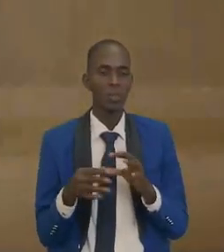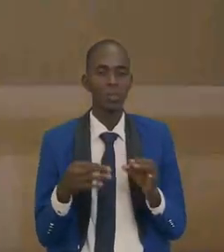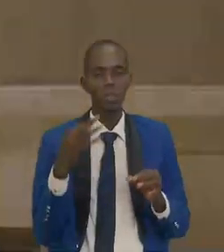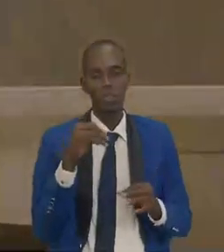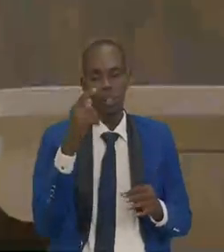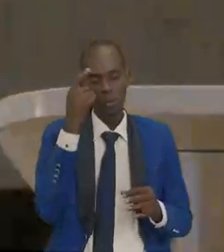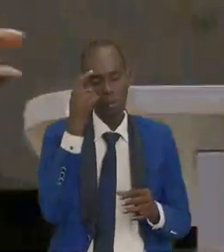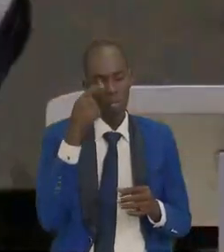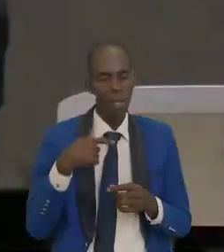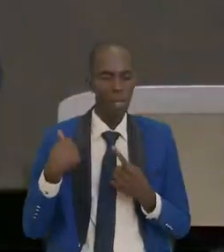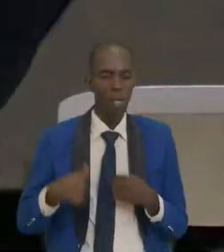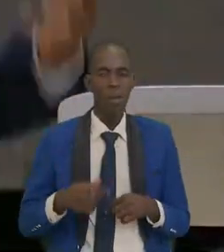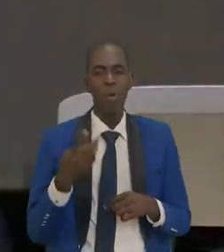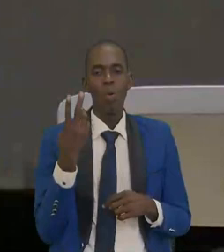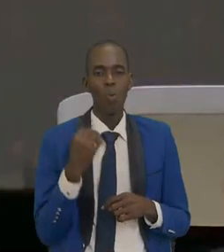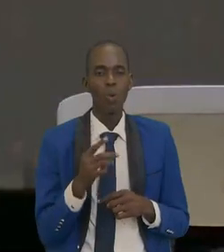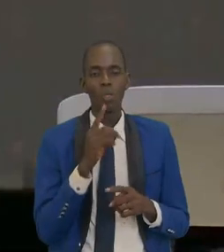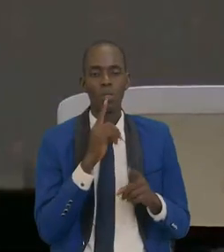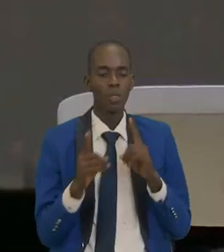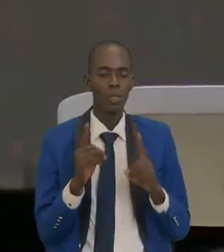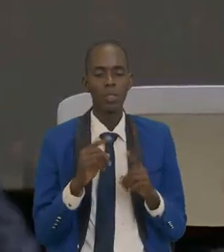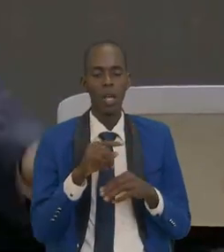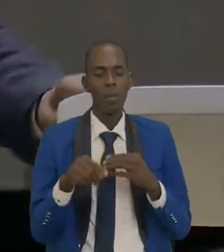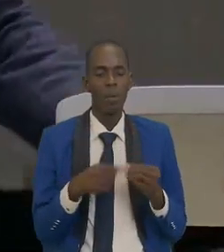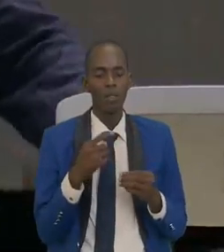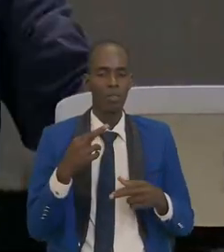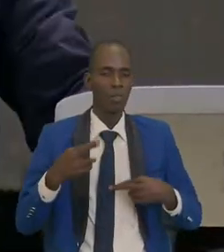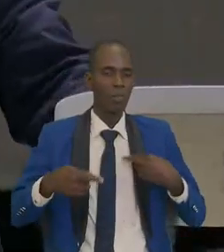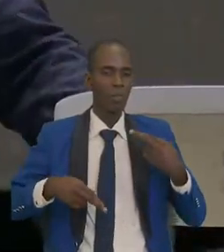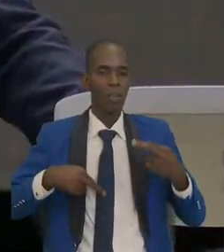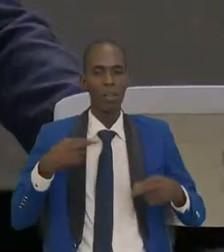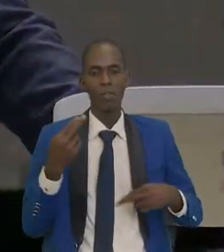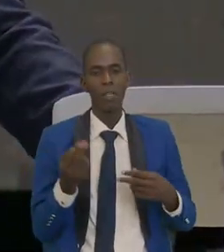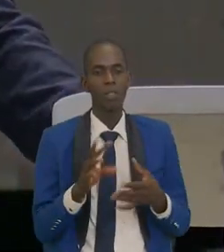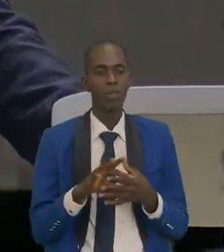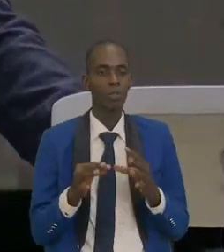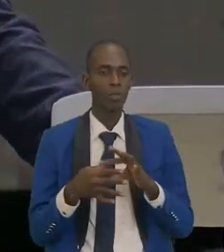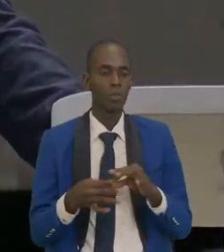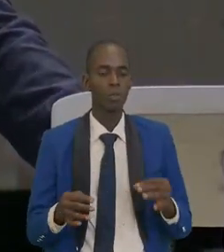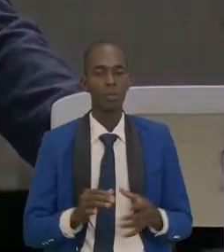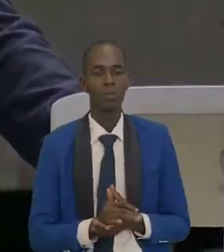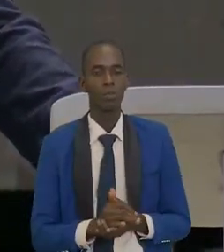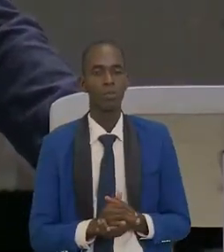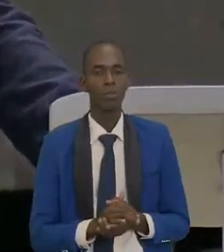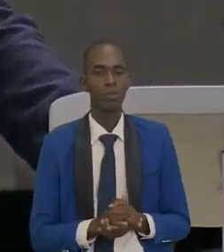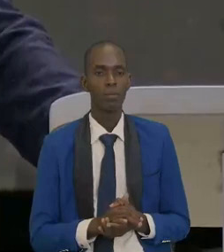Son esprit, son cœur racontait une meilleure histoire.